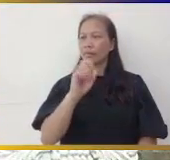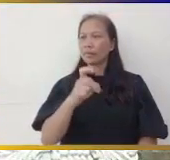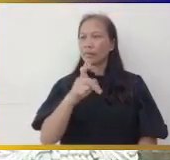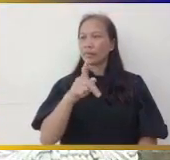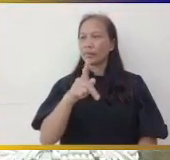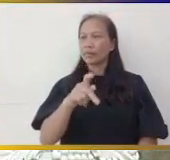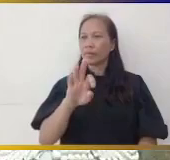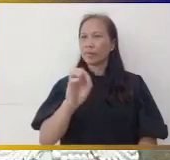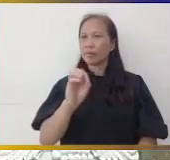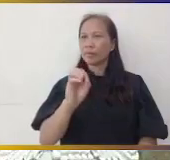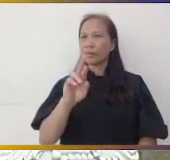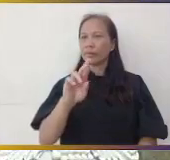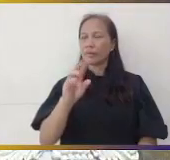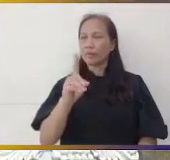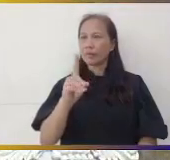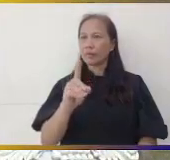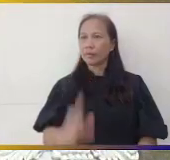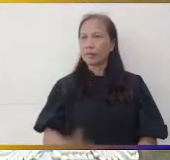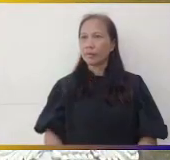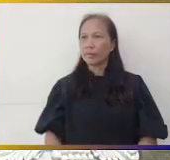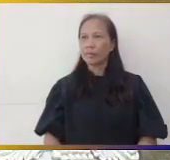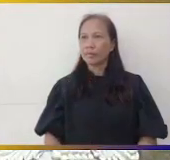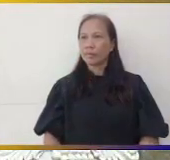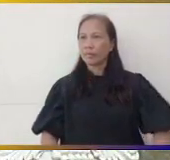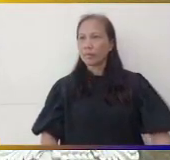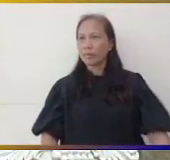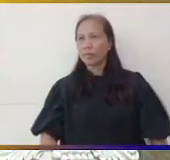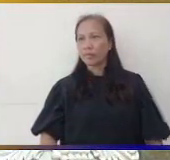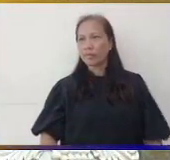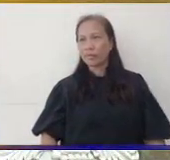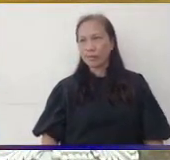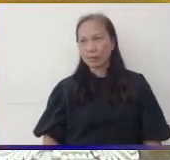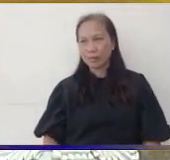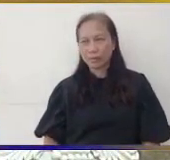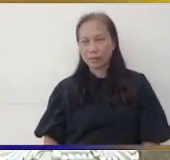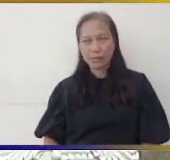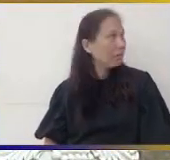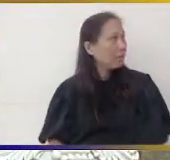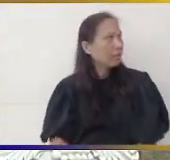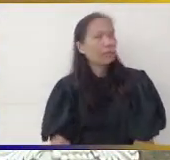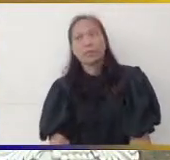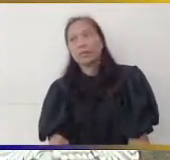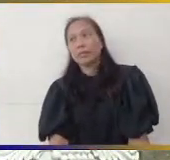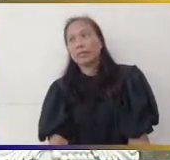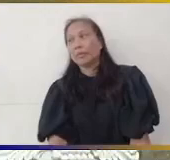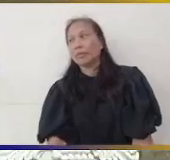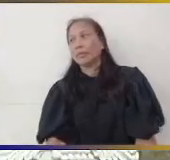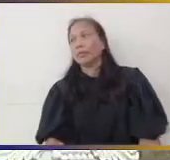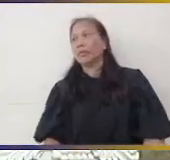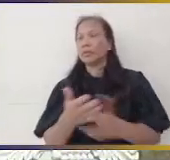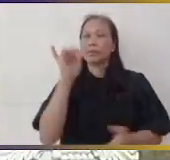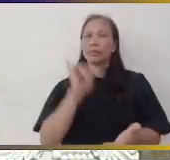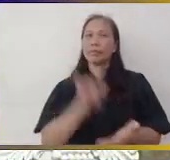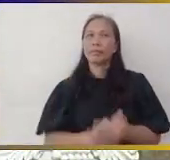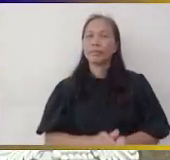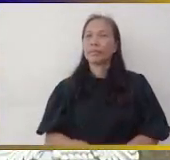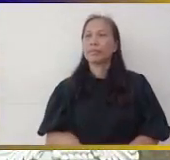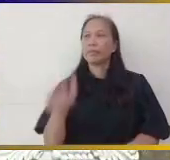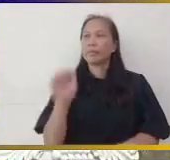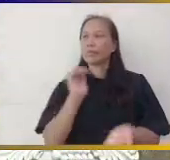institution ah Yan pong lugar po na iyan yyung Oxford and dahil po sa ginawa po na yyan mga kapatid